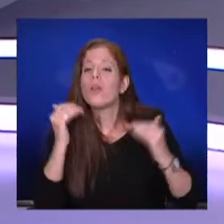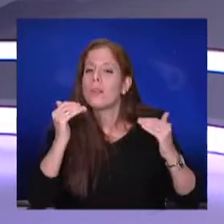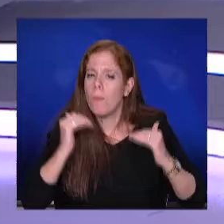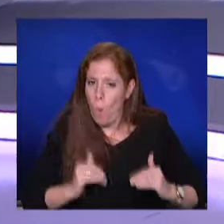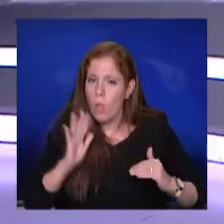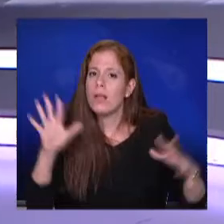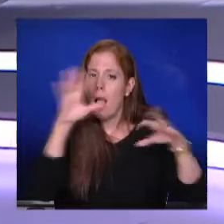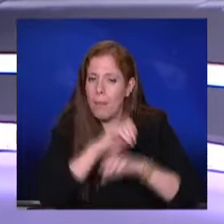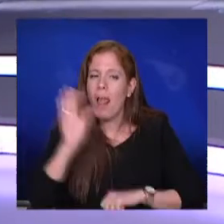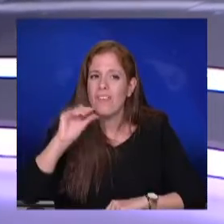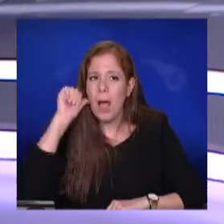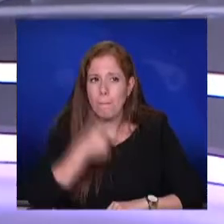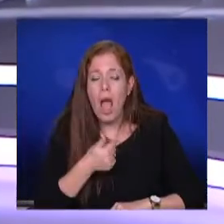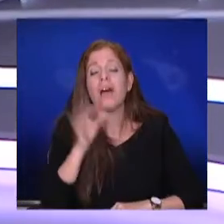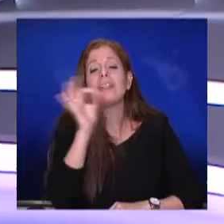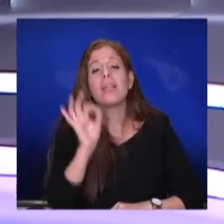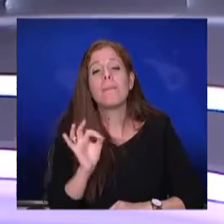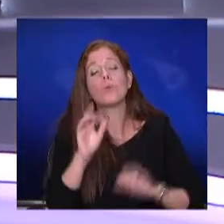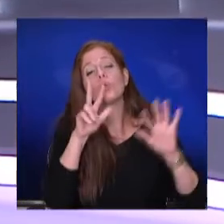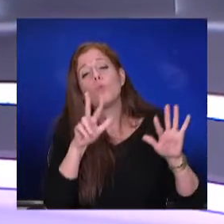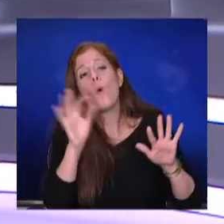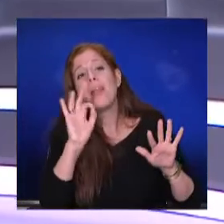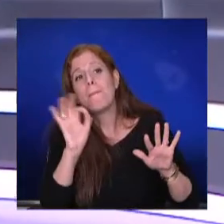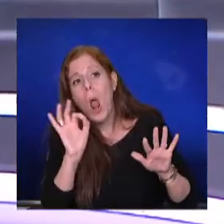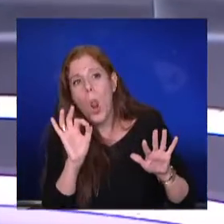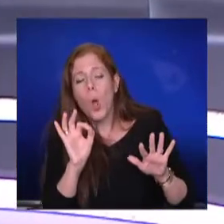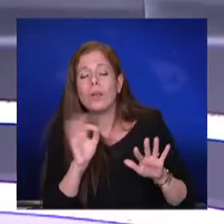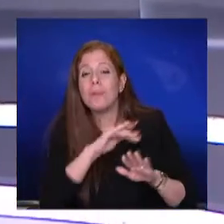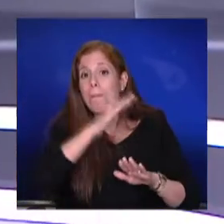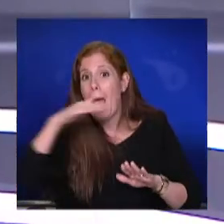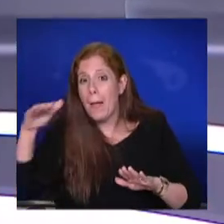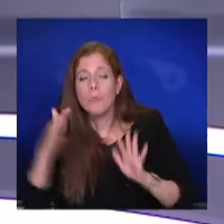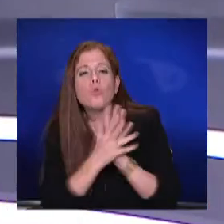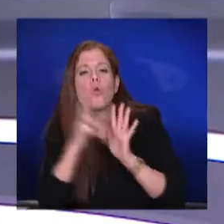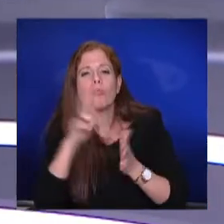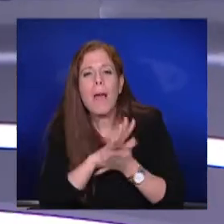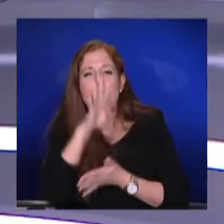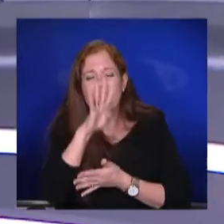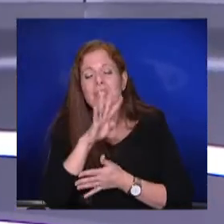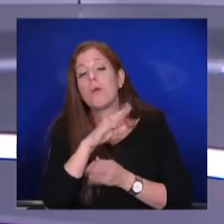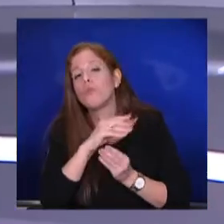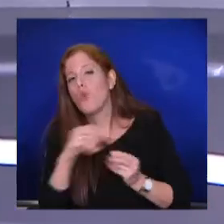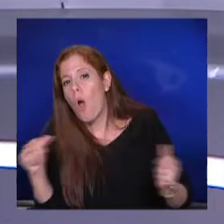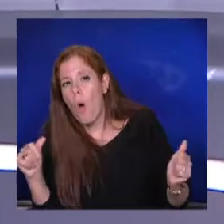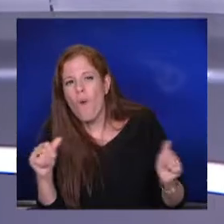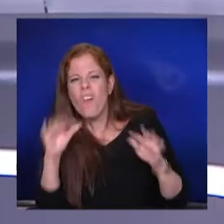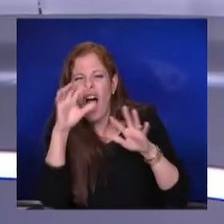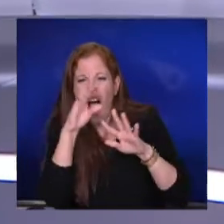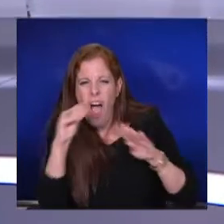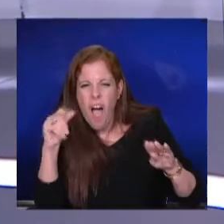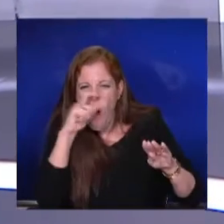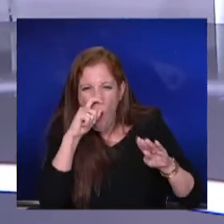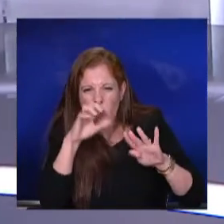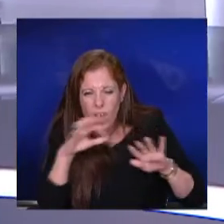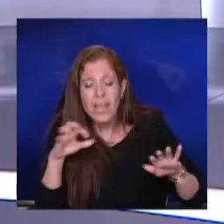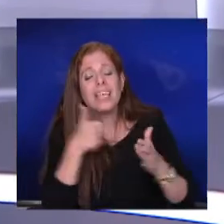הלילה, גם מחר, אלה הטמפרטורות 8 מעלות בלבד, בהרים 13 עד 14 לאורך מישור החוף, האובך יימשך